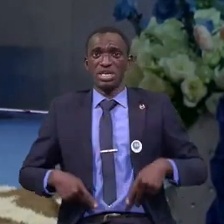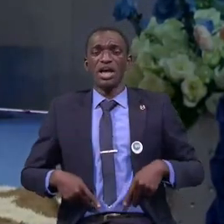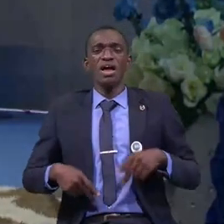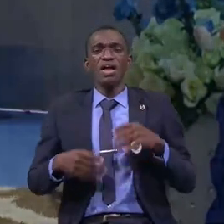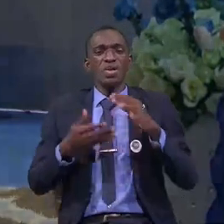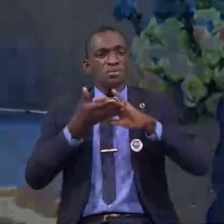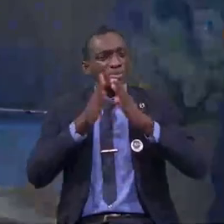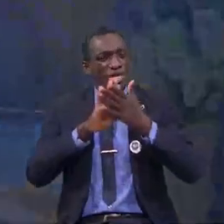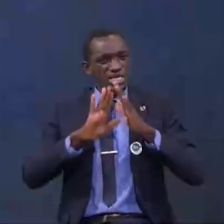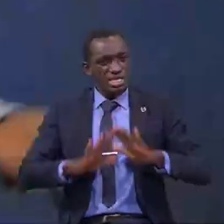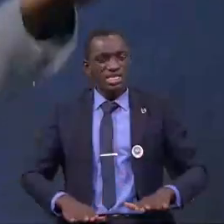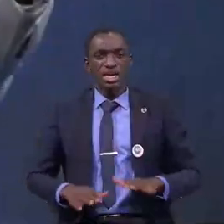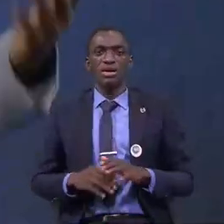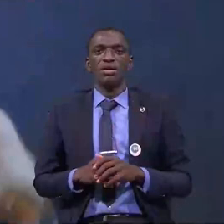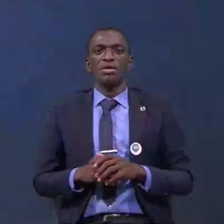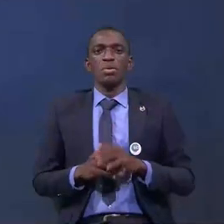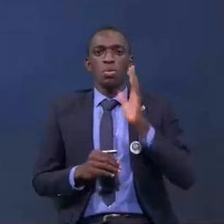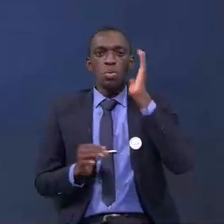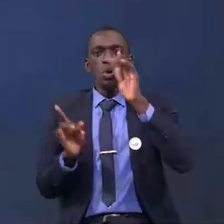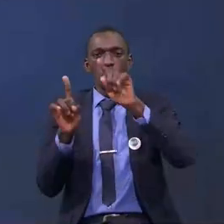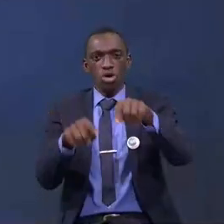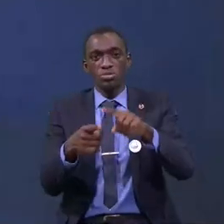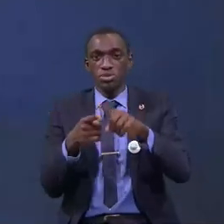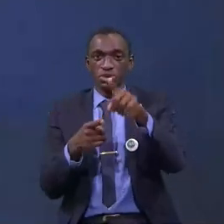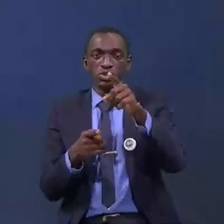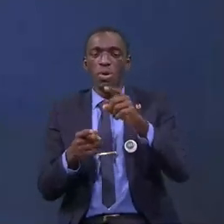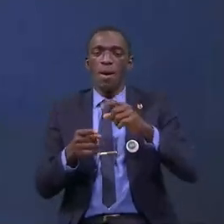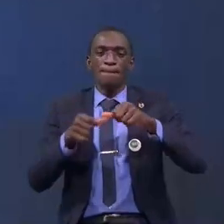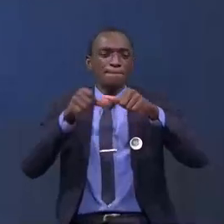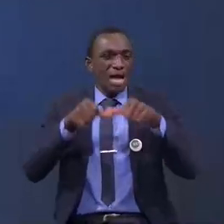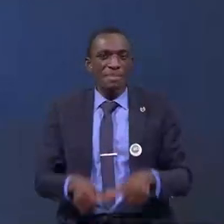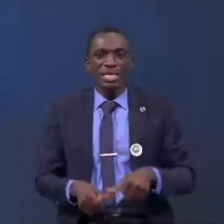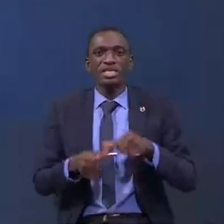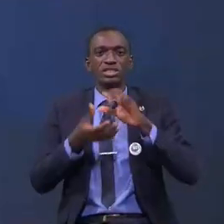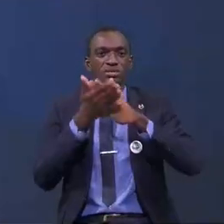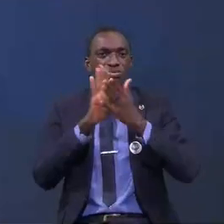La paix parfaite. La paix permanente.